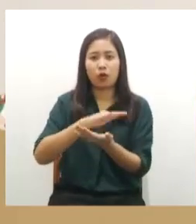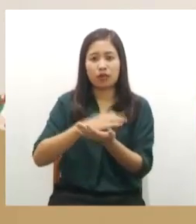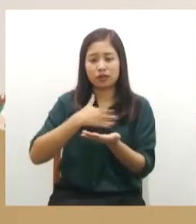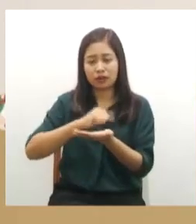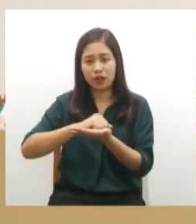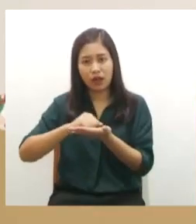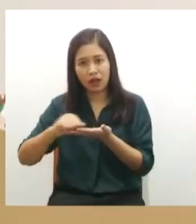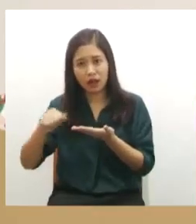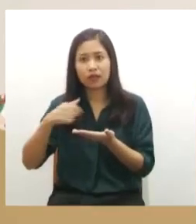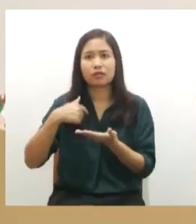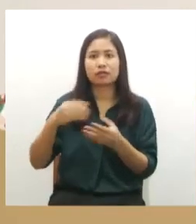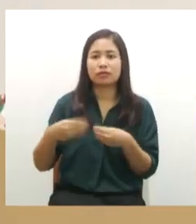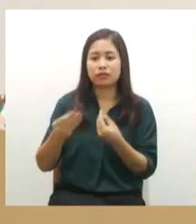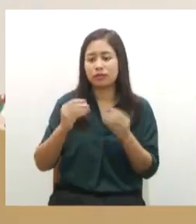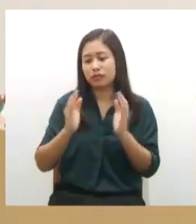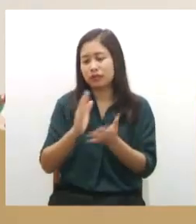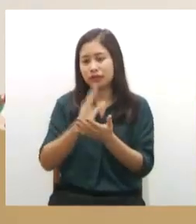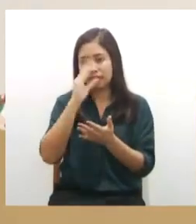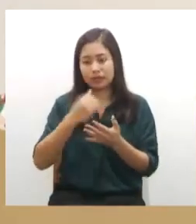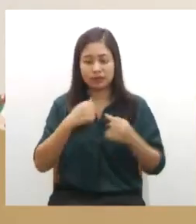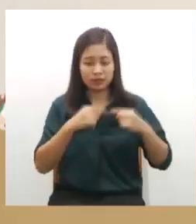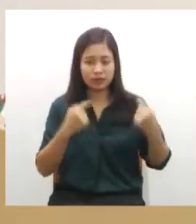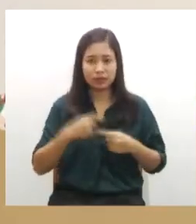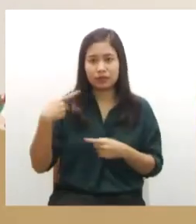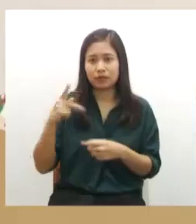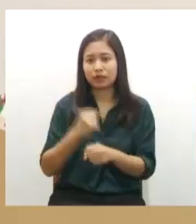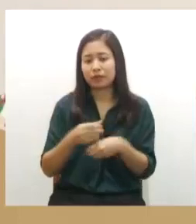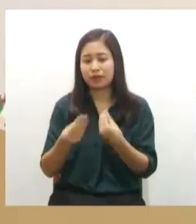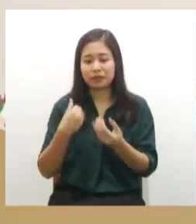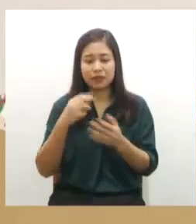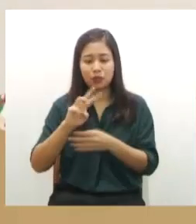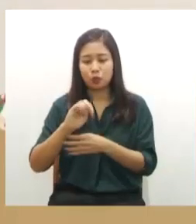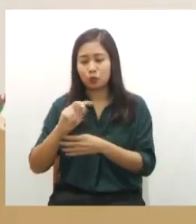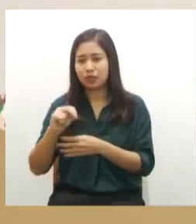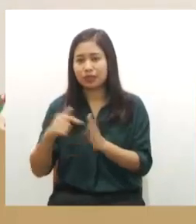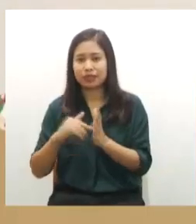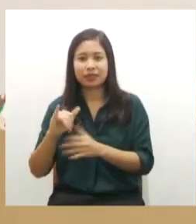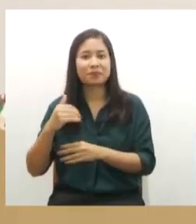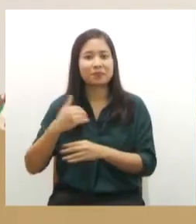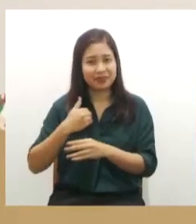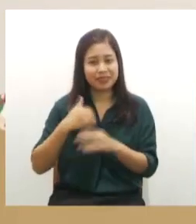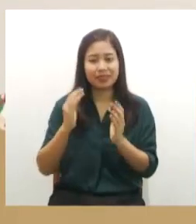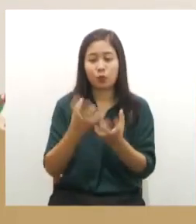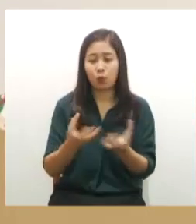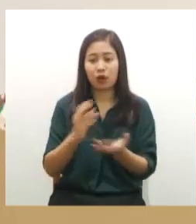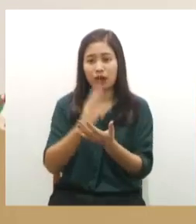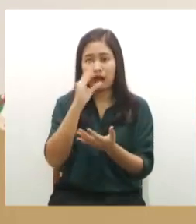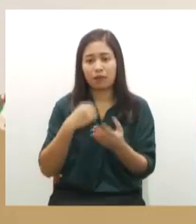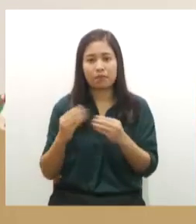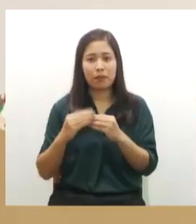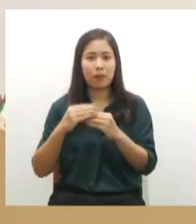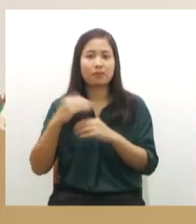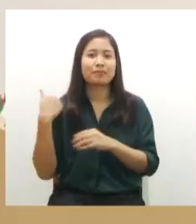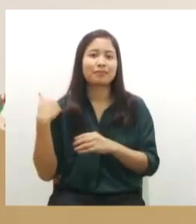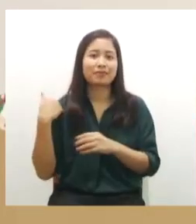ขยะน้องๆนักเรียนมีจิตสาธารณะน้องๆนักเรียนนะคะมีระเบียบวินัยค่ะพี่มีนผลการเรียนผลสัมฤทธิ์ทางการเรียนดีขึ้นทุกระดับชั้นค่ะ